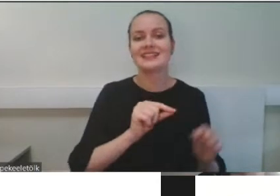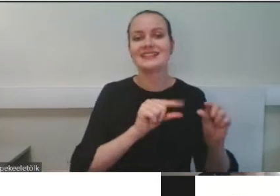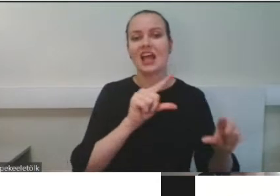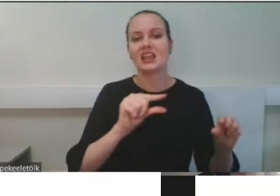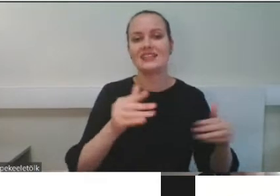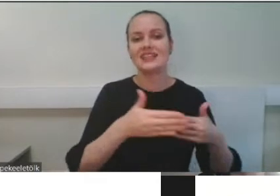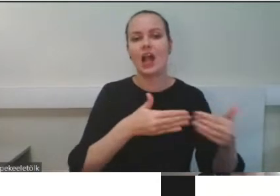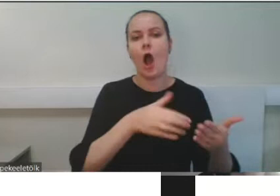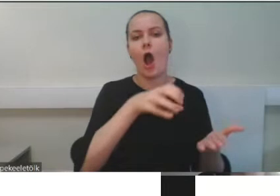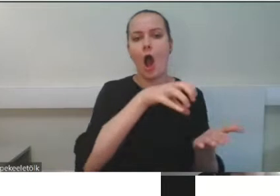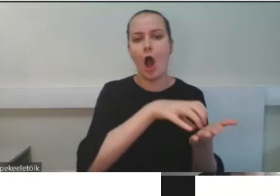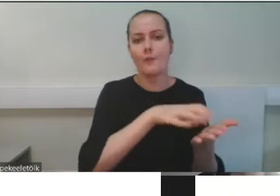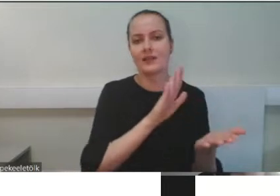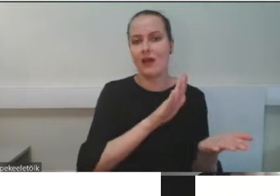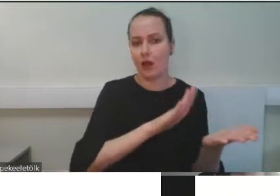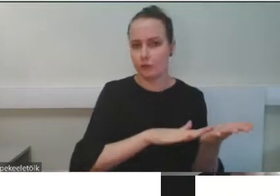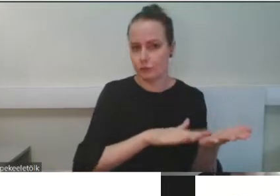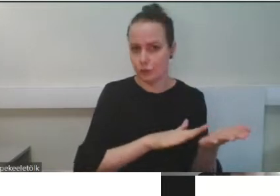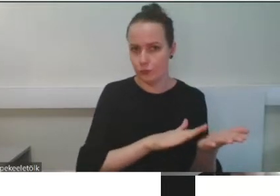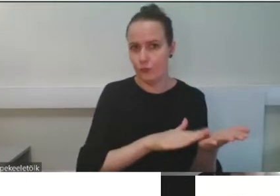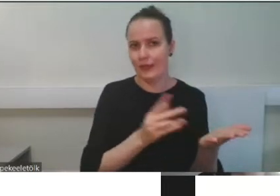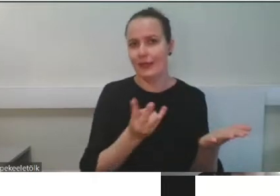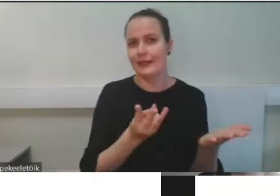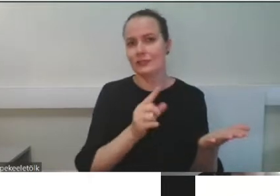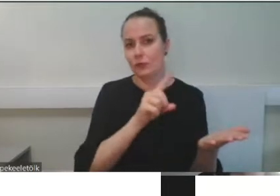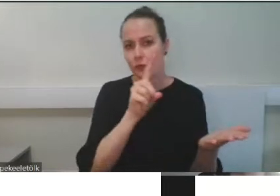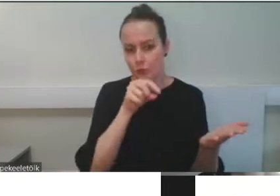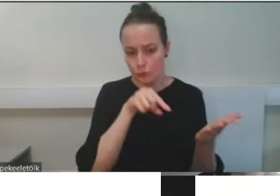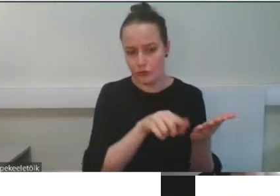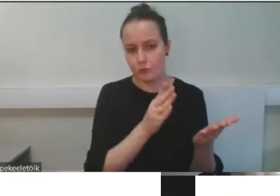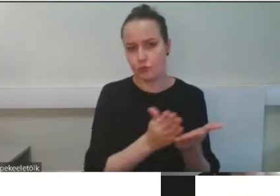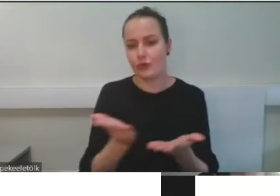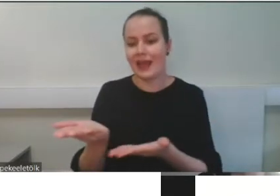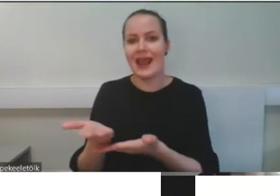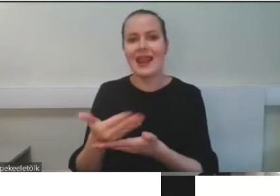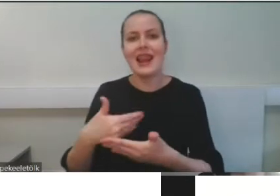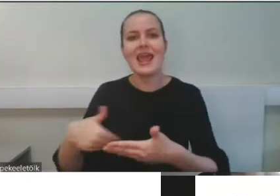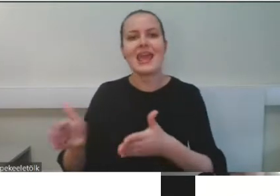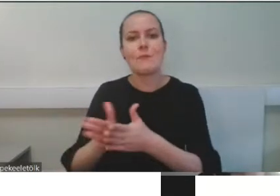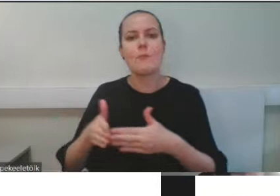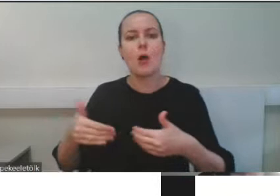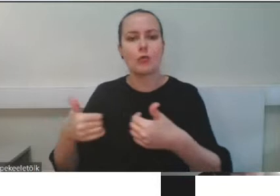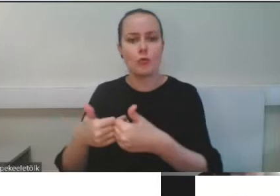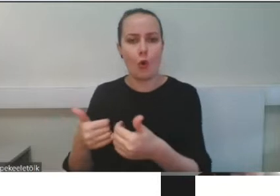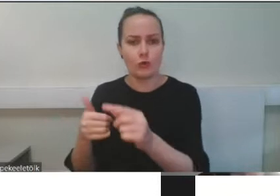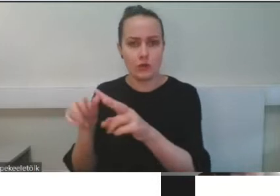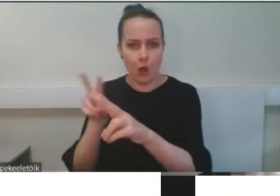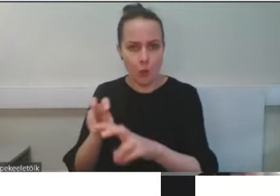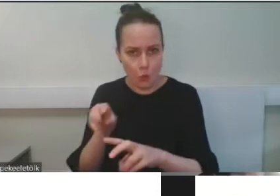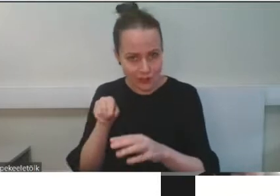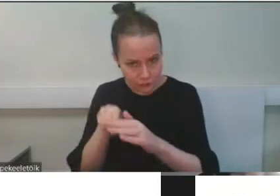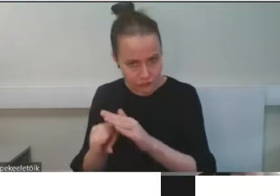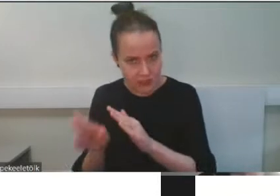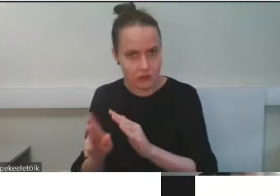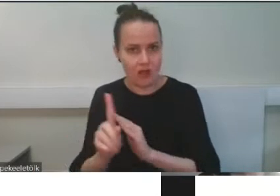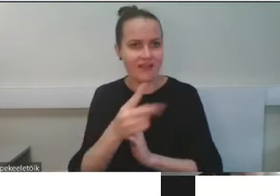kaali instrumendi järgi siis. Samuti on need küsimused siis nagu